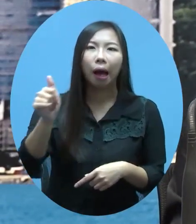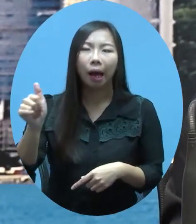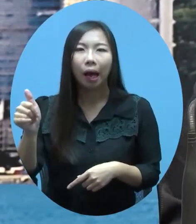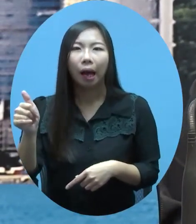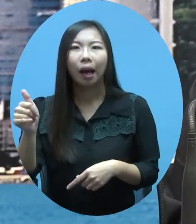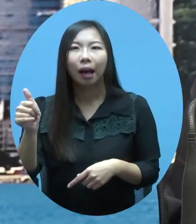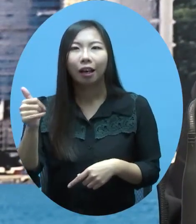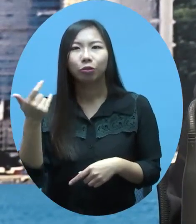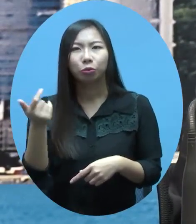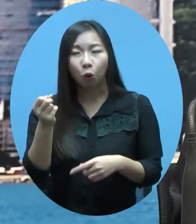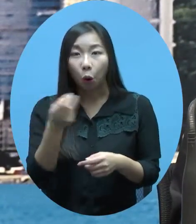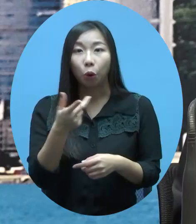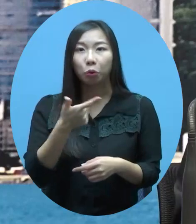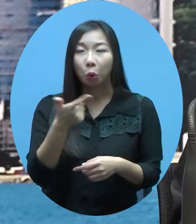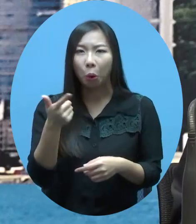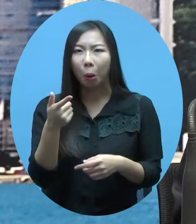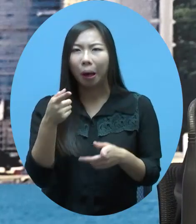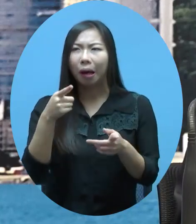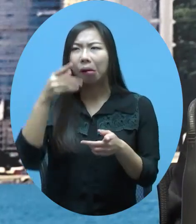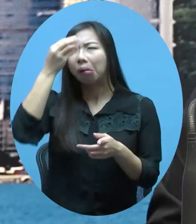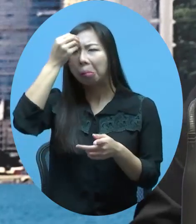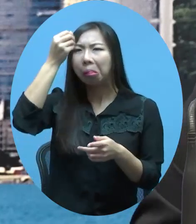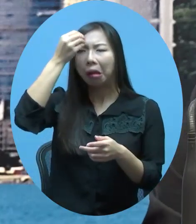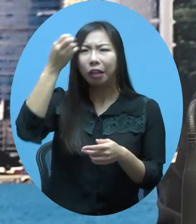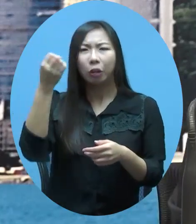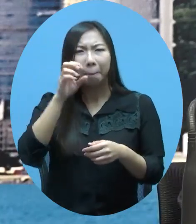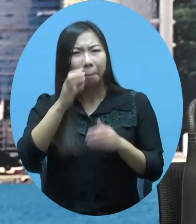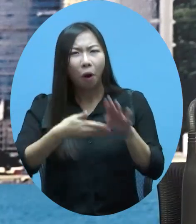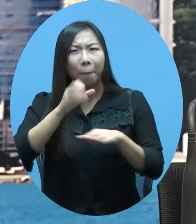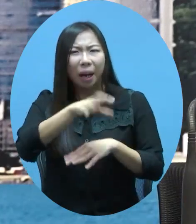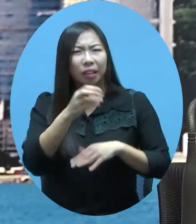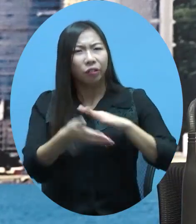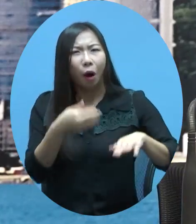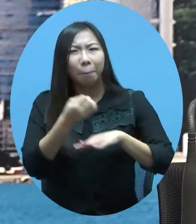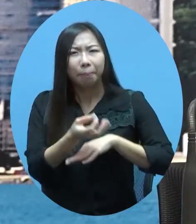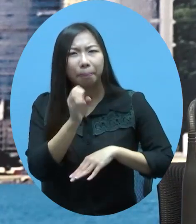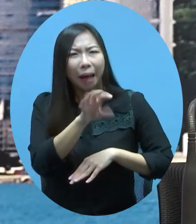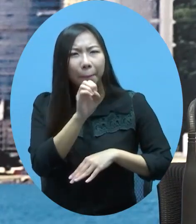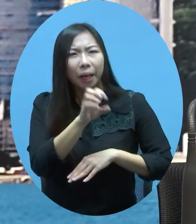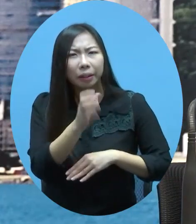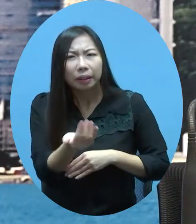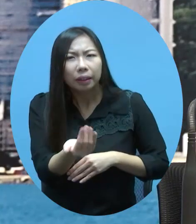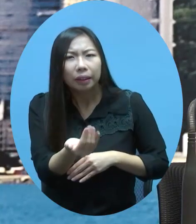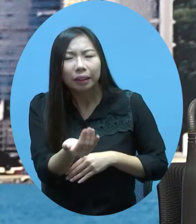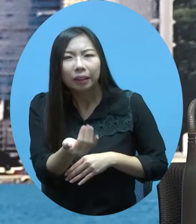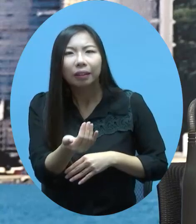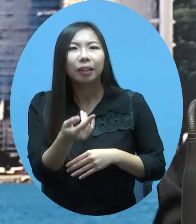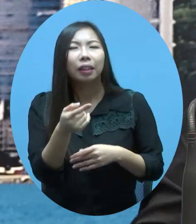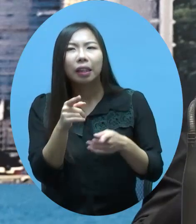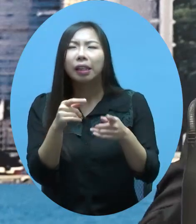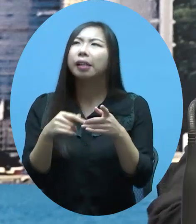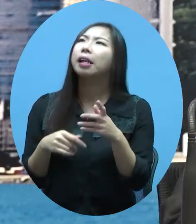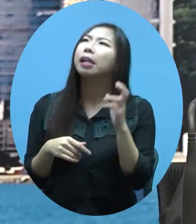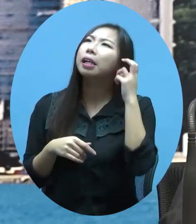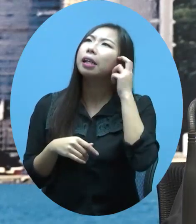好多咧都係可能唔係第一次記得咁清楚，我哋要翻問又翻問，有啲地方咧都要同嗰、那個。即係主人